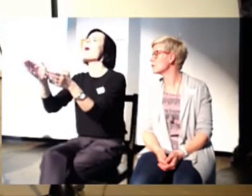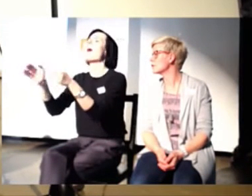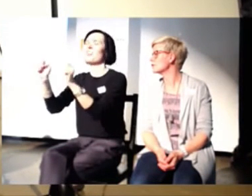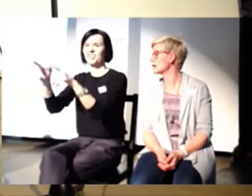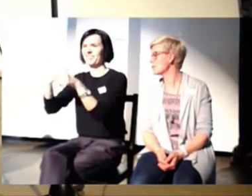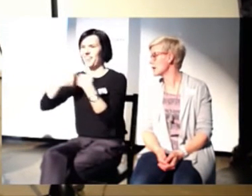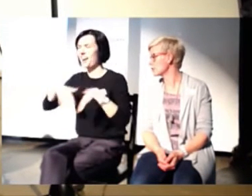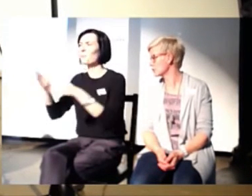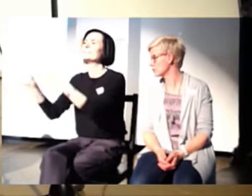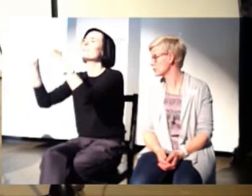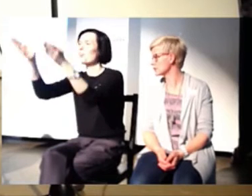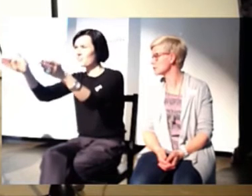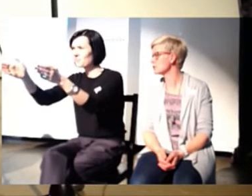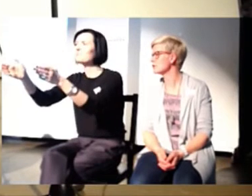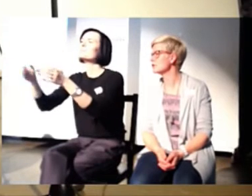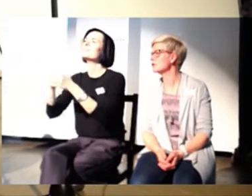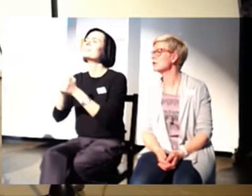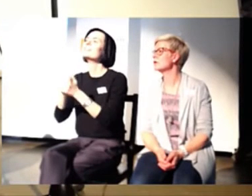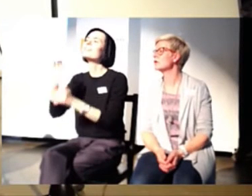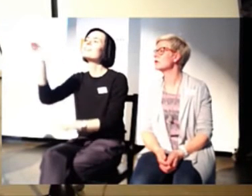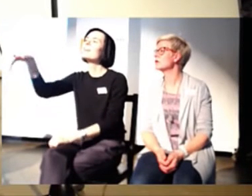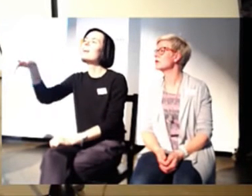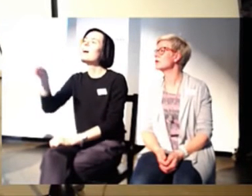Pohi meni sieltä, no te siellä takana.